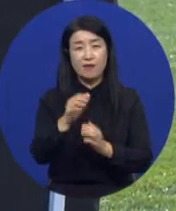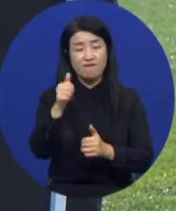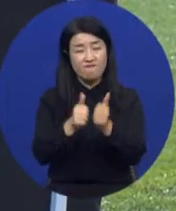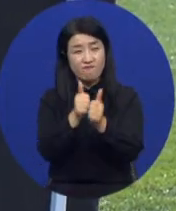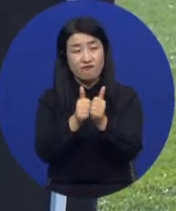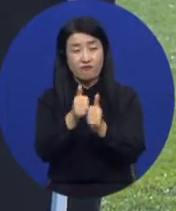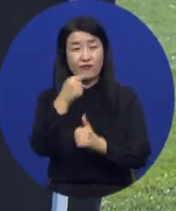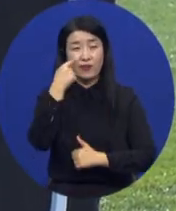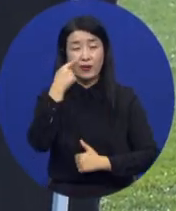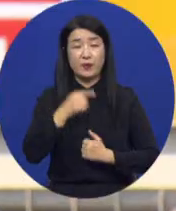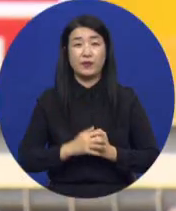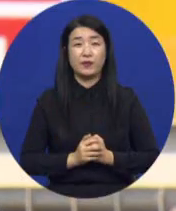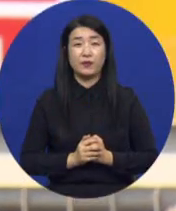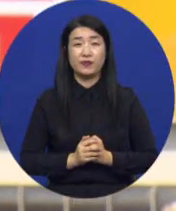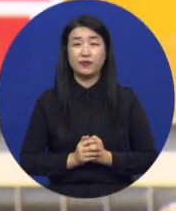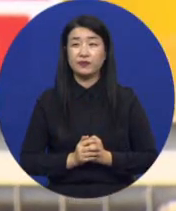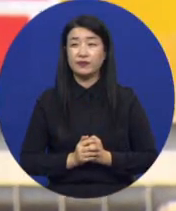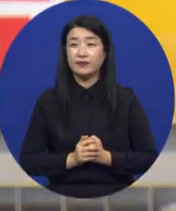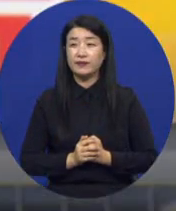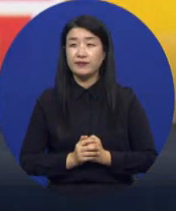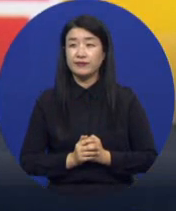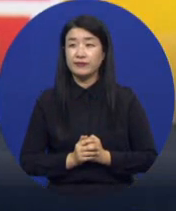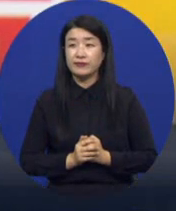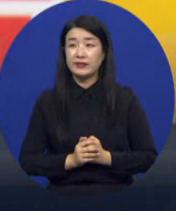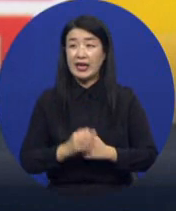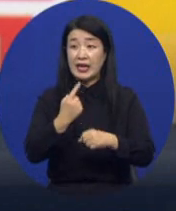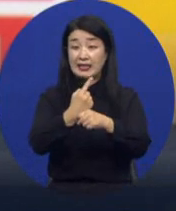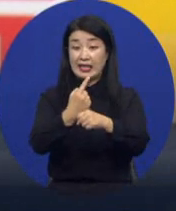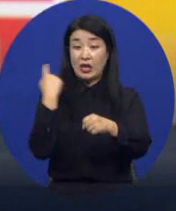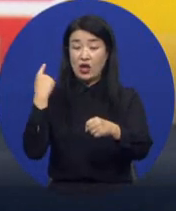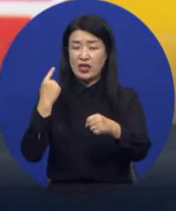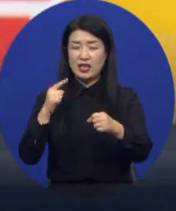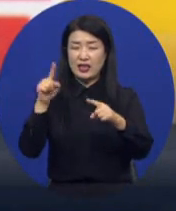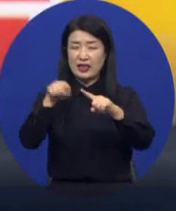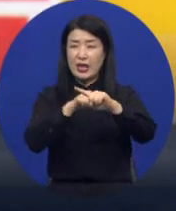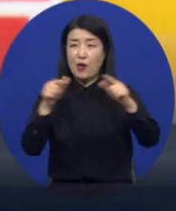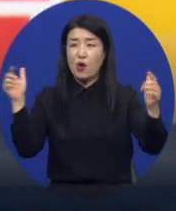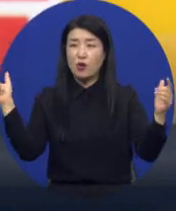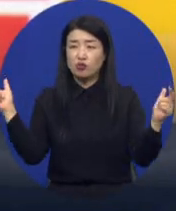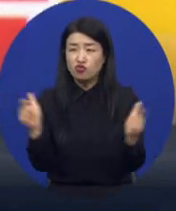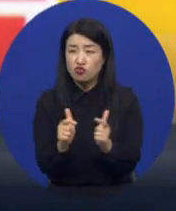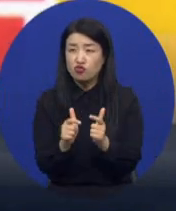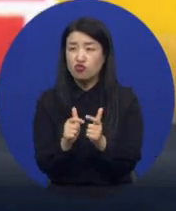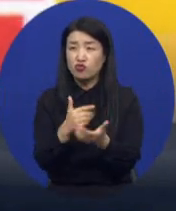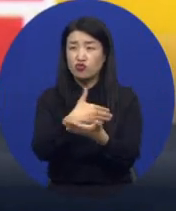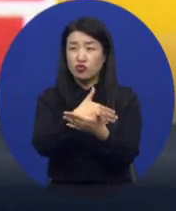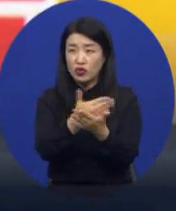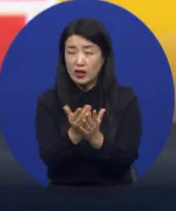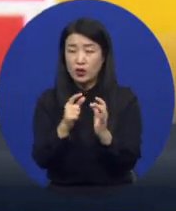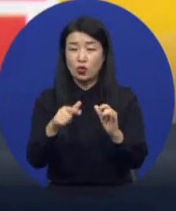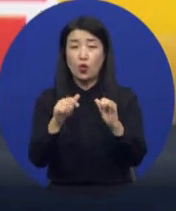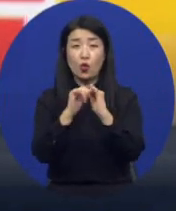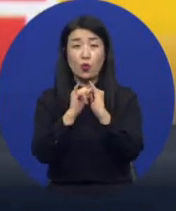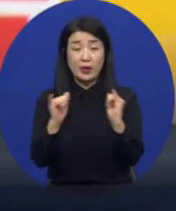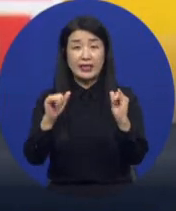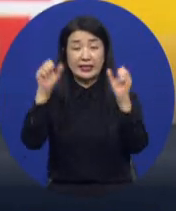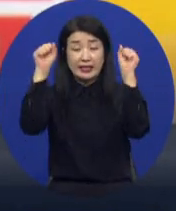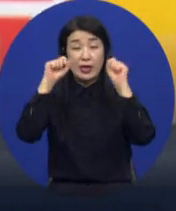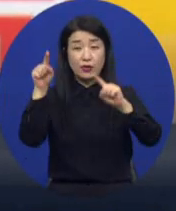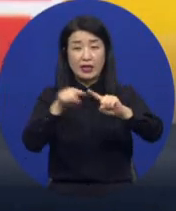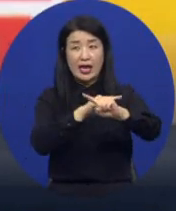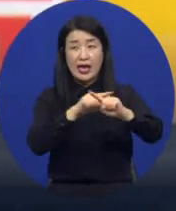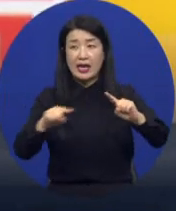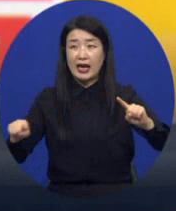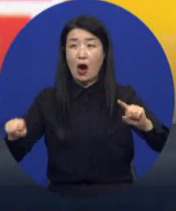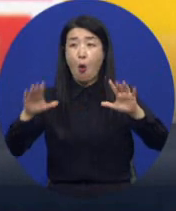겨룹니다. 작년에는 규모를 축소하여 종목별 경기로 열렸던 도민체육대회가